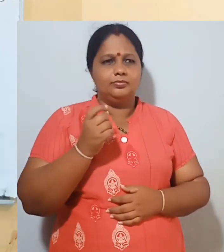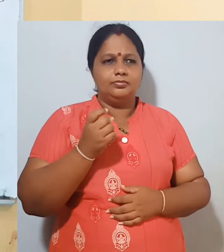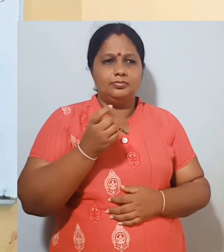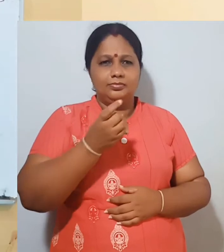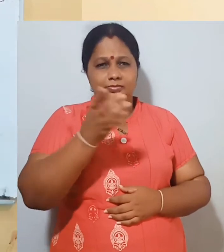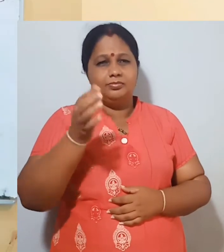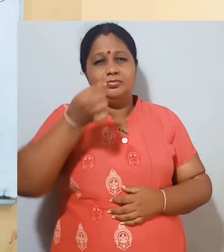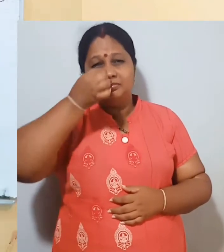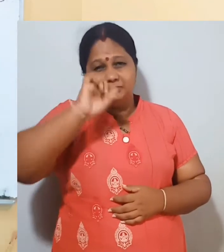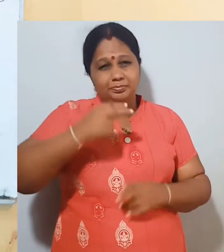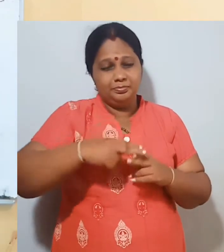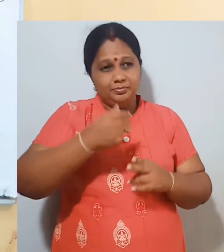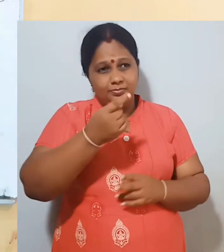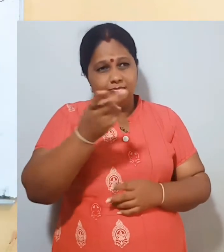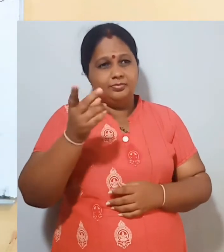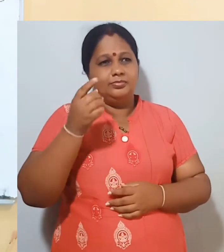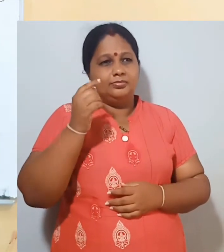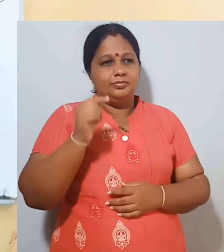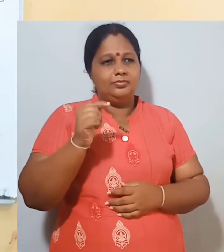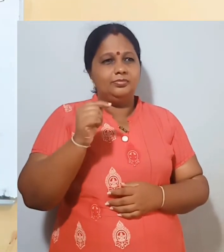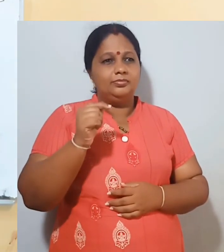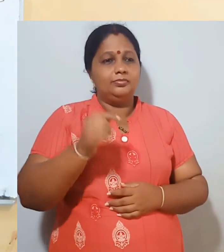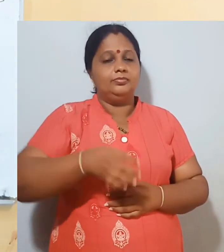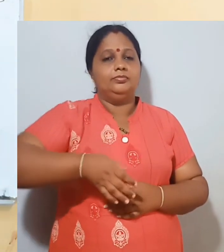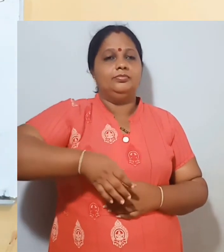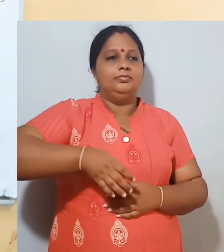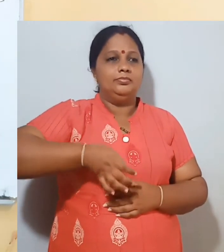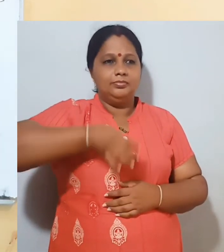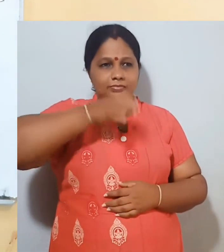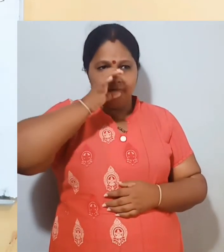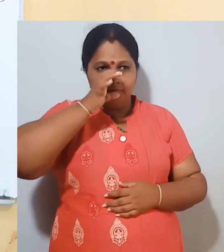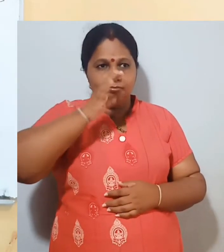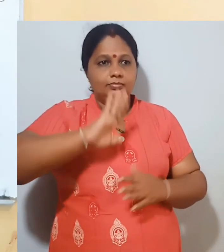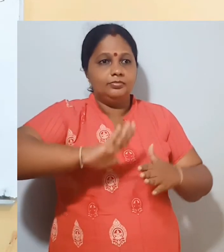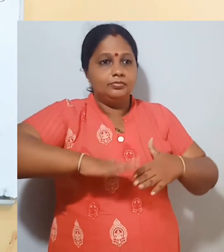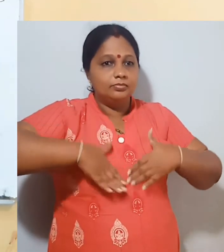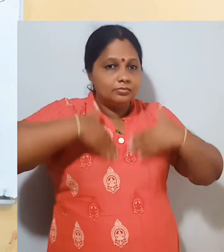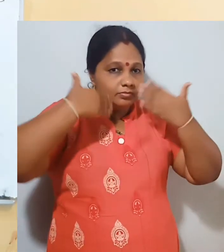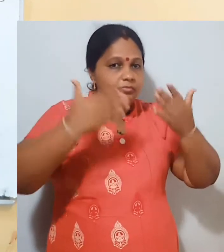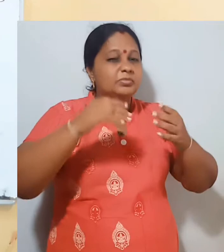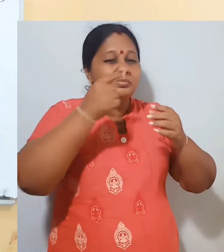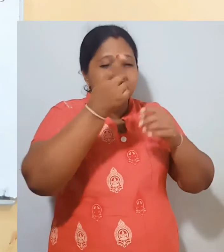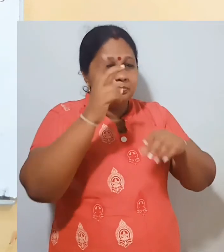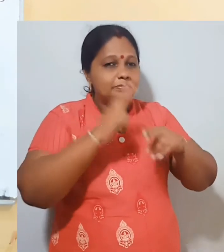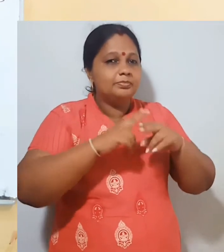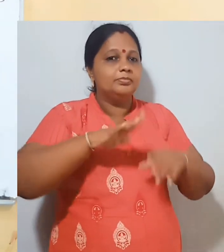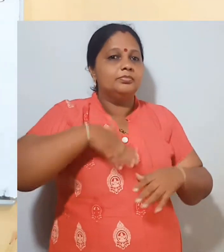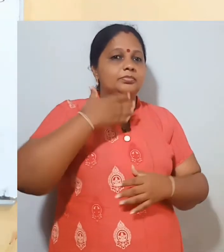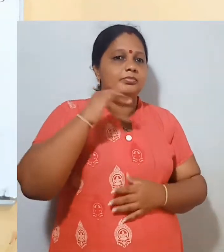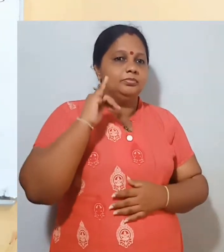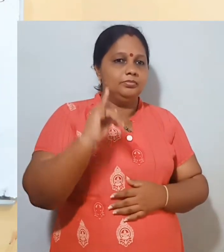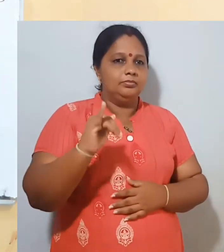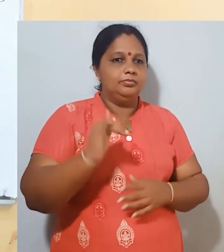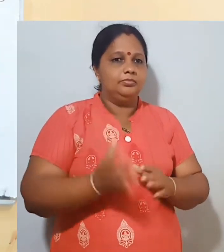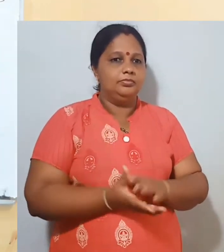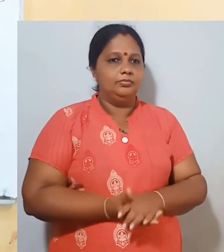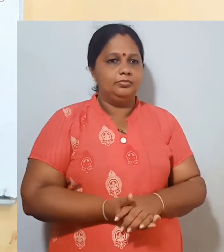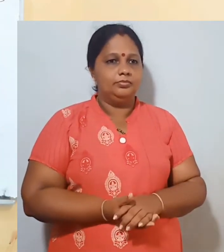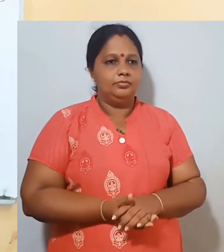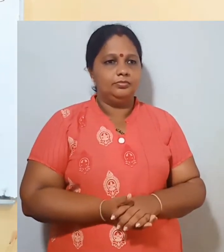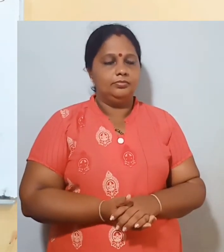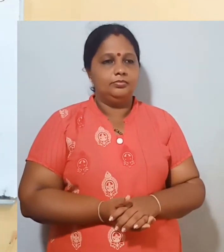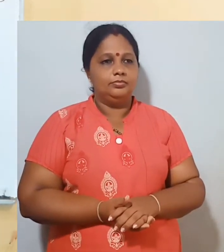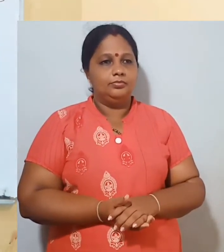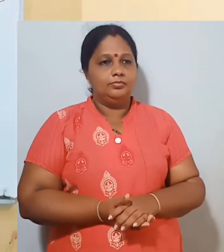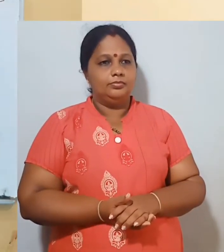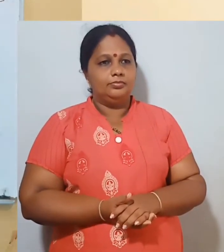சில நஞ்சுகளுக்கு, சில அருந்தப்பட்ட பதார்த்தங்களுக்கு நாங்க சத்தி எடுக்க வைக்க கூடாது. அது பிரச்சனையை கூட்டும்.